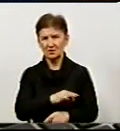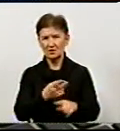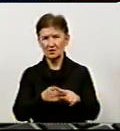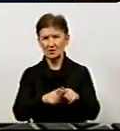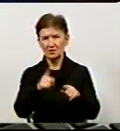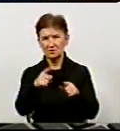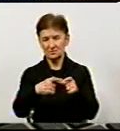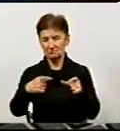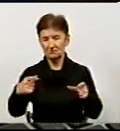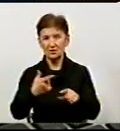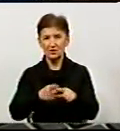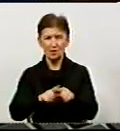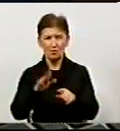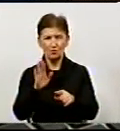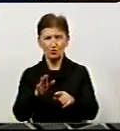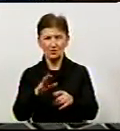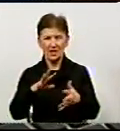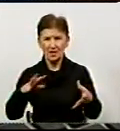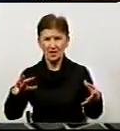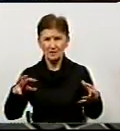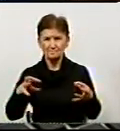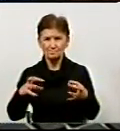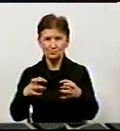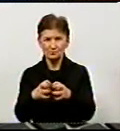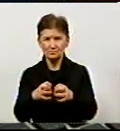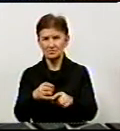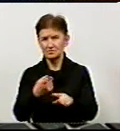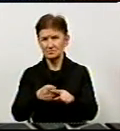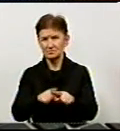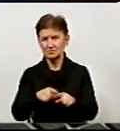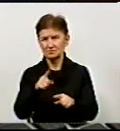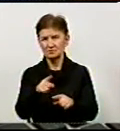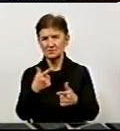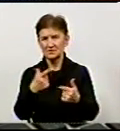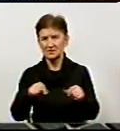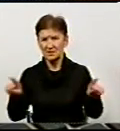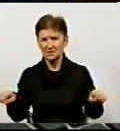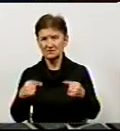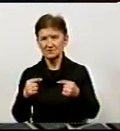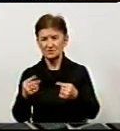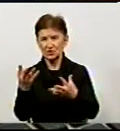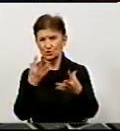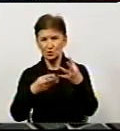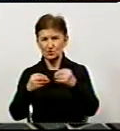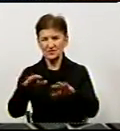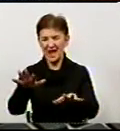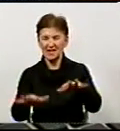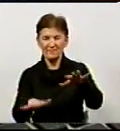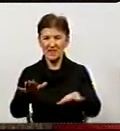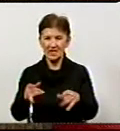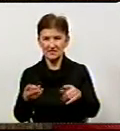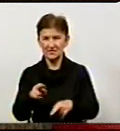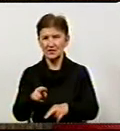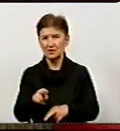буде використовуватися в блоці подрібнення. Це у нас центрифуга для створення штучної гравітації для блока